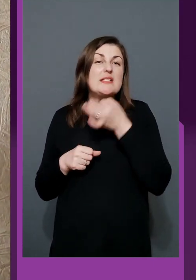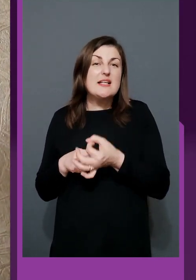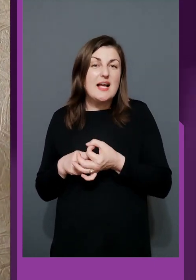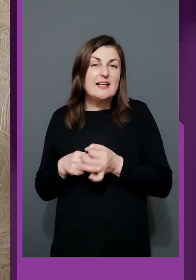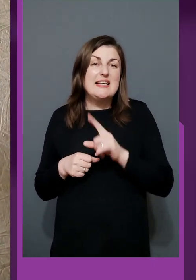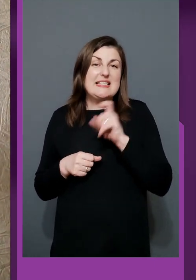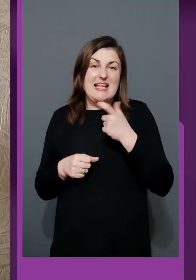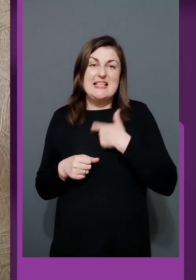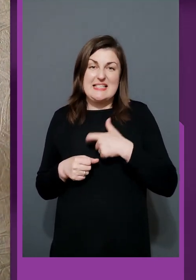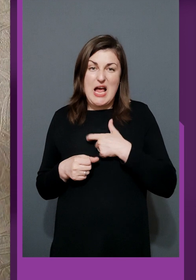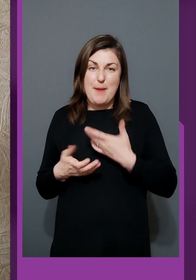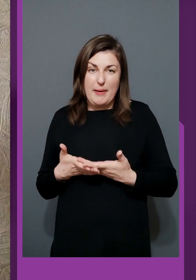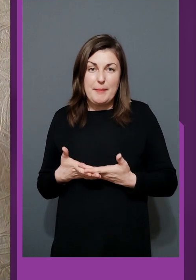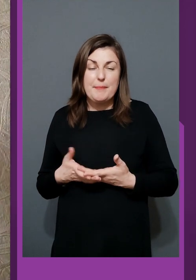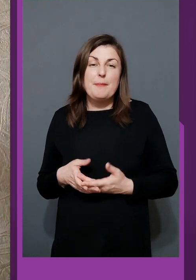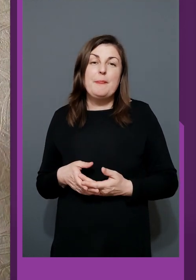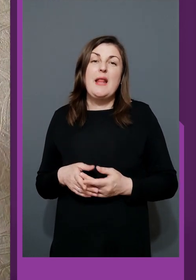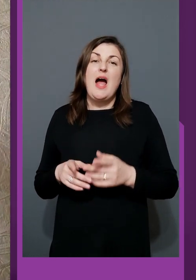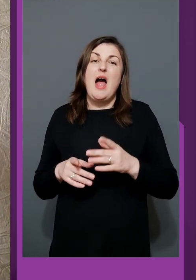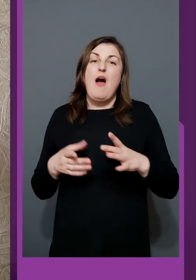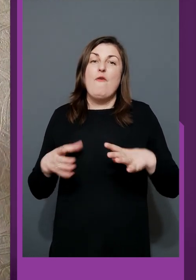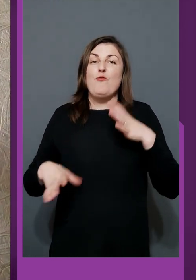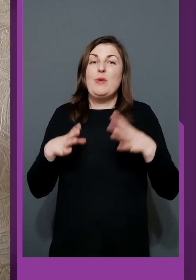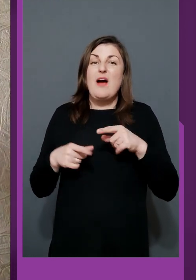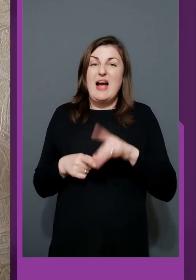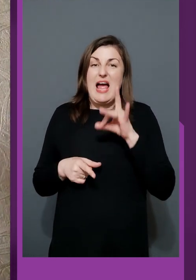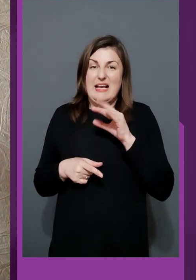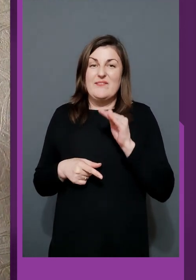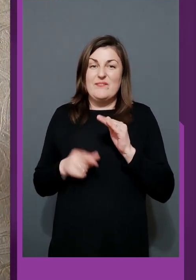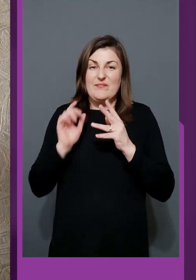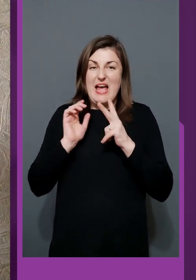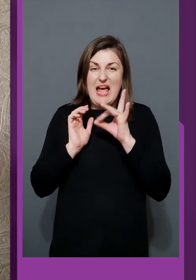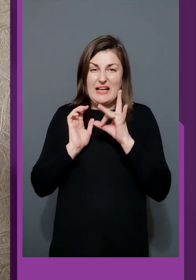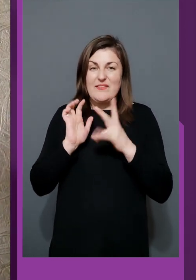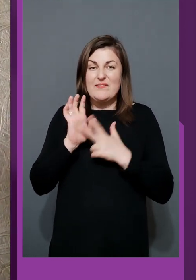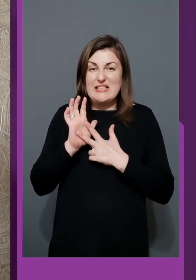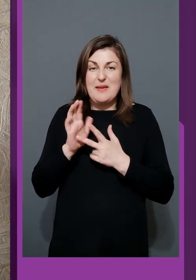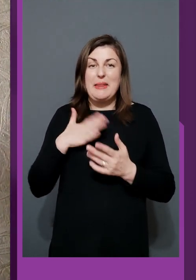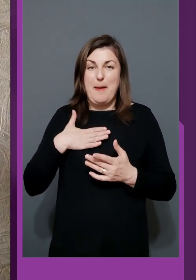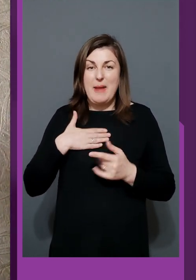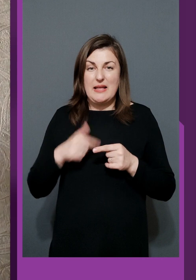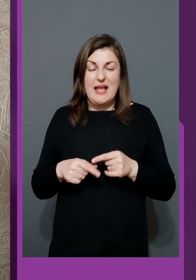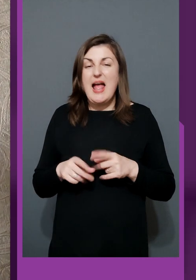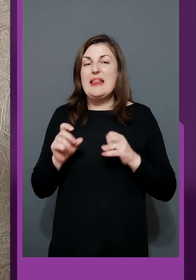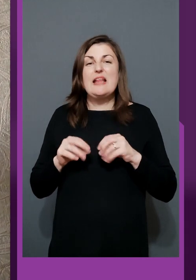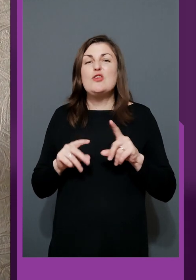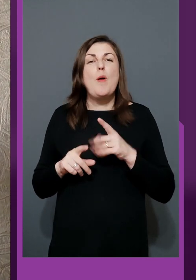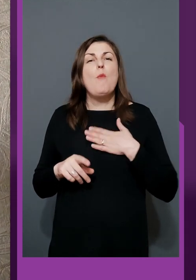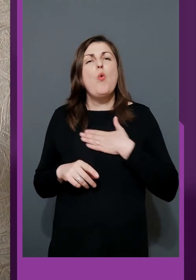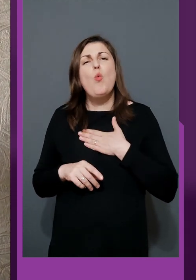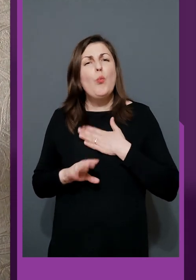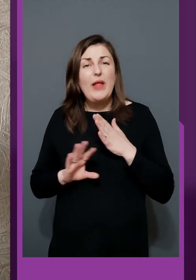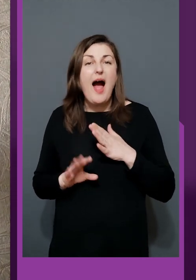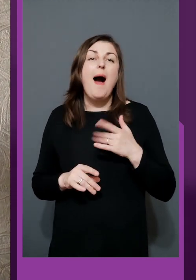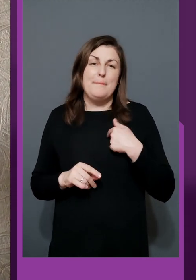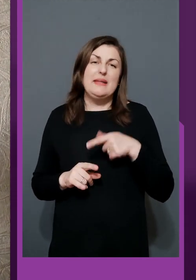можу сказати за себе знову ж таки ось вправа R8 яка для мене не те щоб